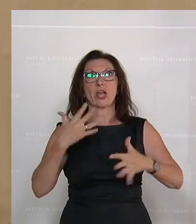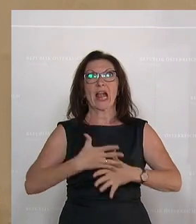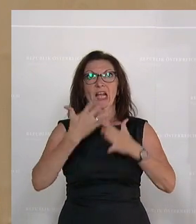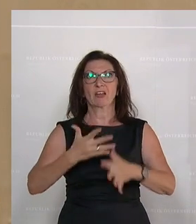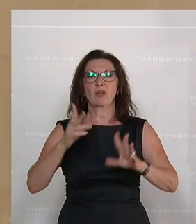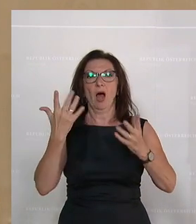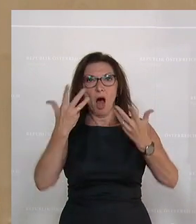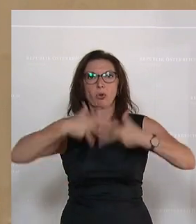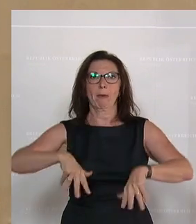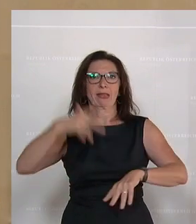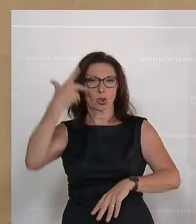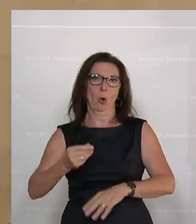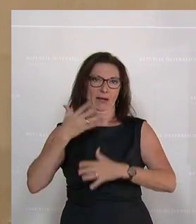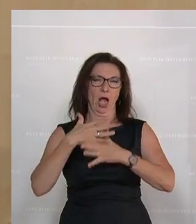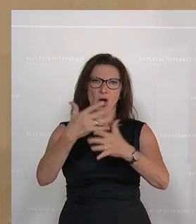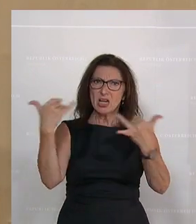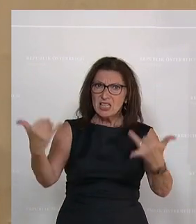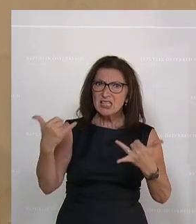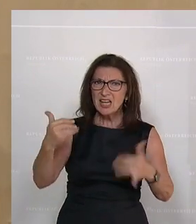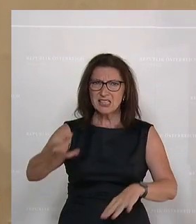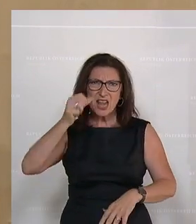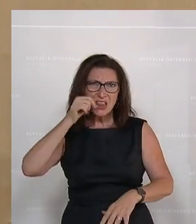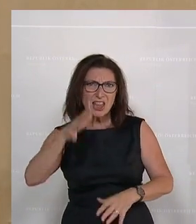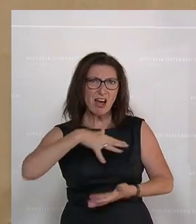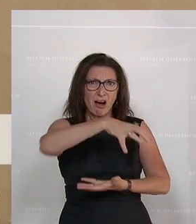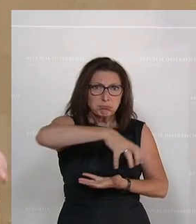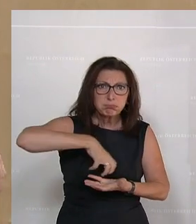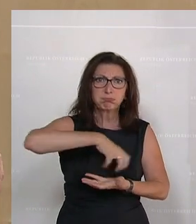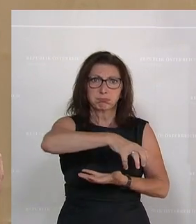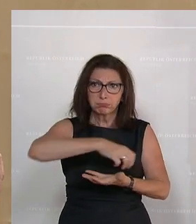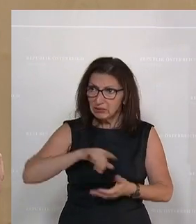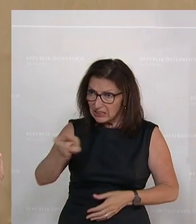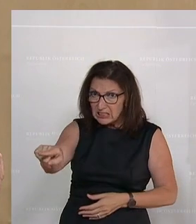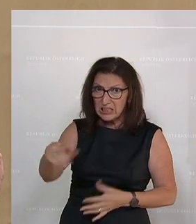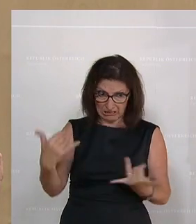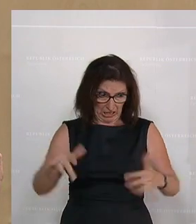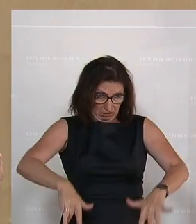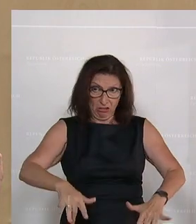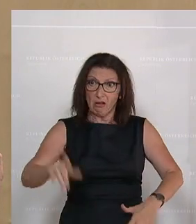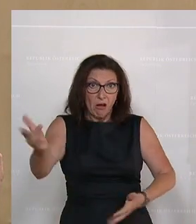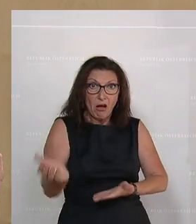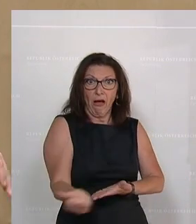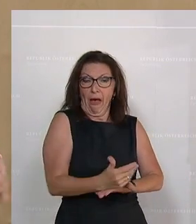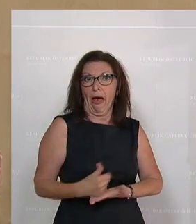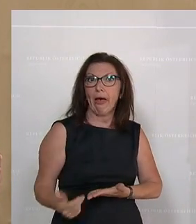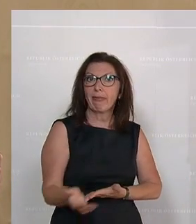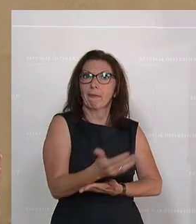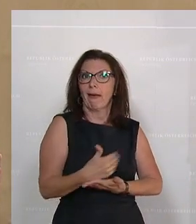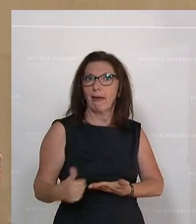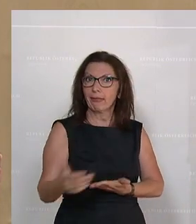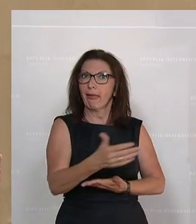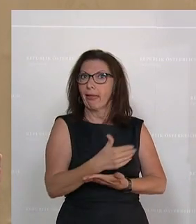jetzt kassieren sie im vollen umfang jeden tag jede stunde während wieder sitzen kassieren sie im hier und jetzt die entlastung ist